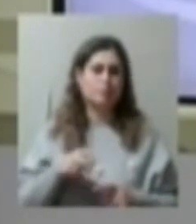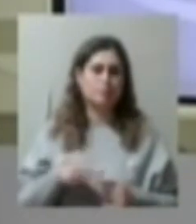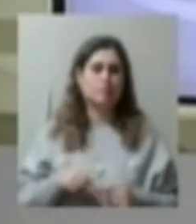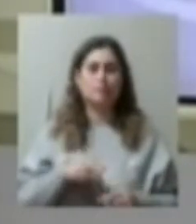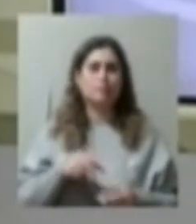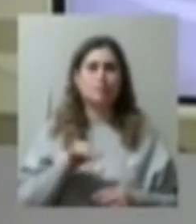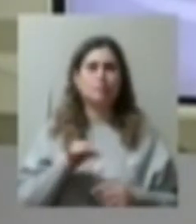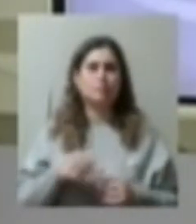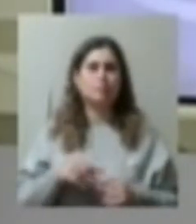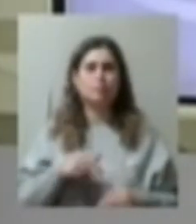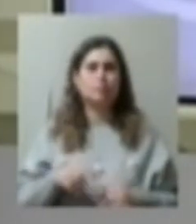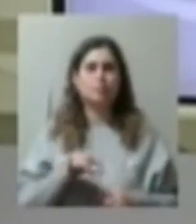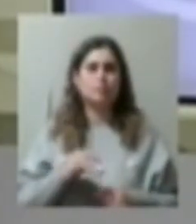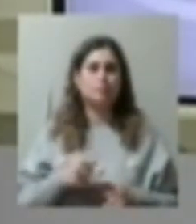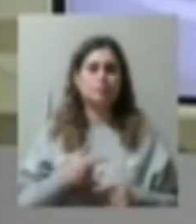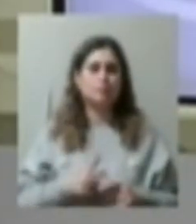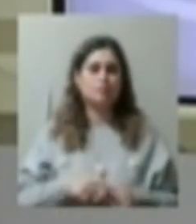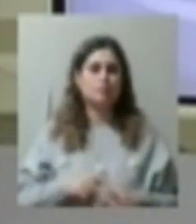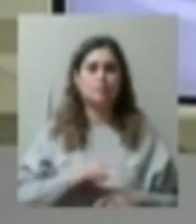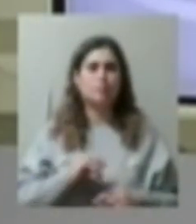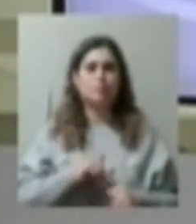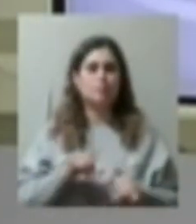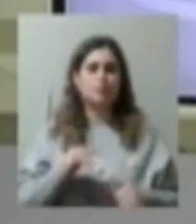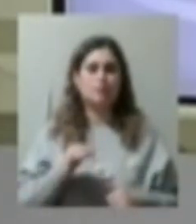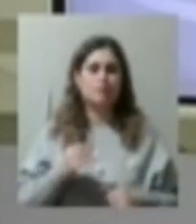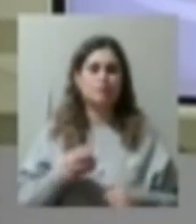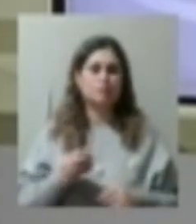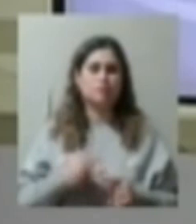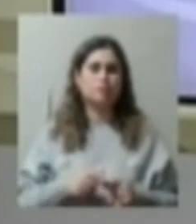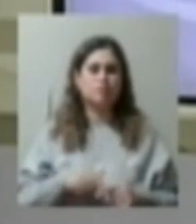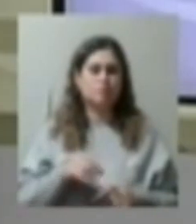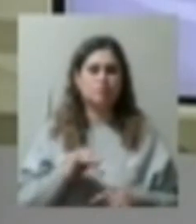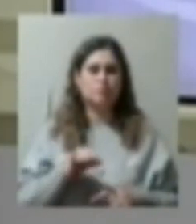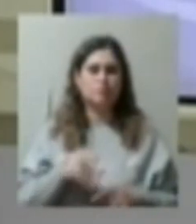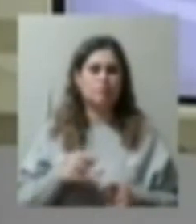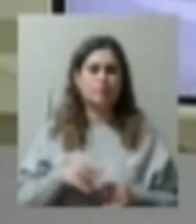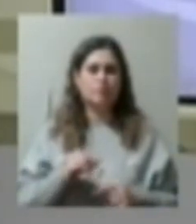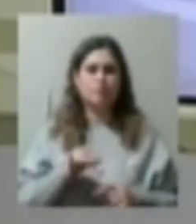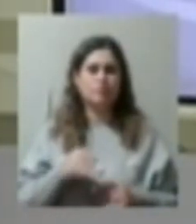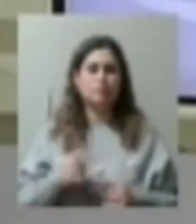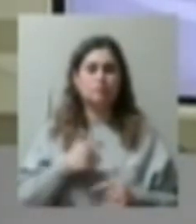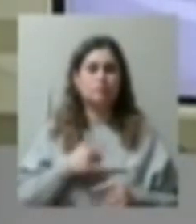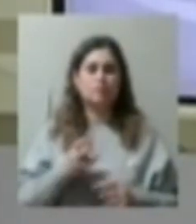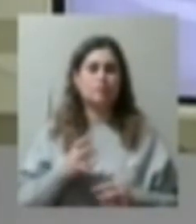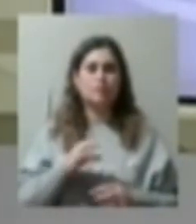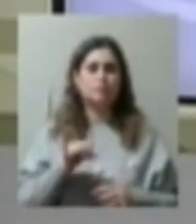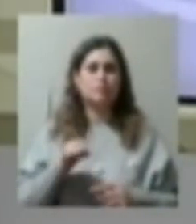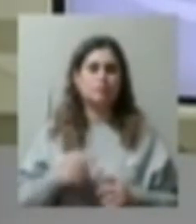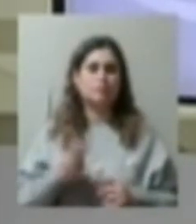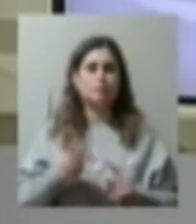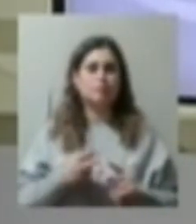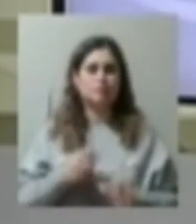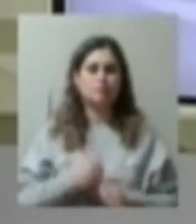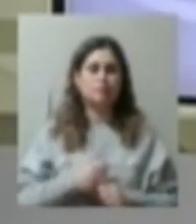не переїздити, тому що це дуже поширене явище, і таким чином вони наражаються, по-перше, самі на небезпеку, по-друге, створюють